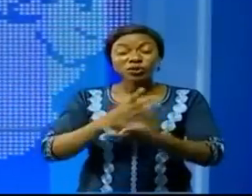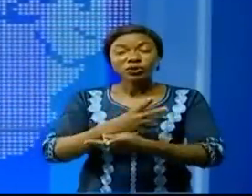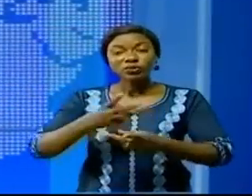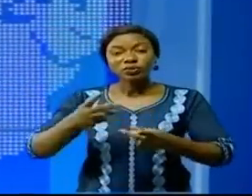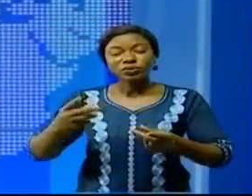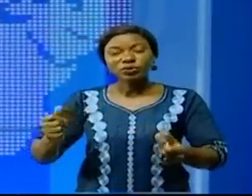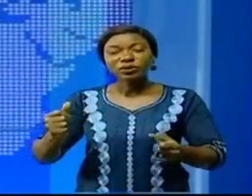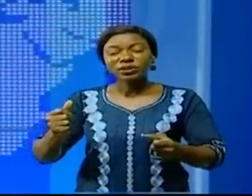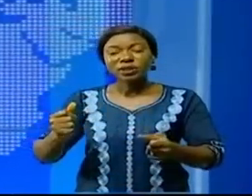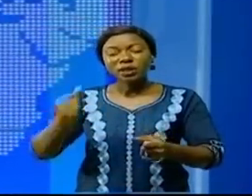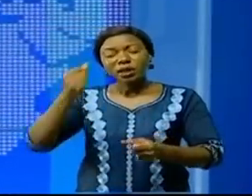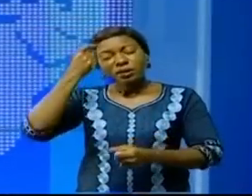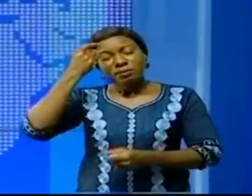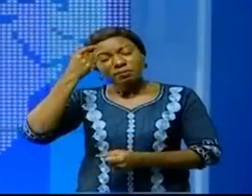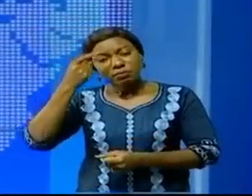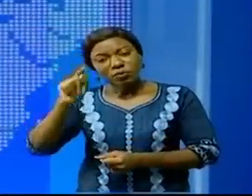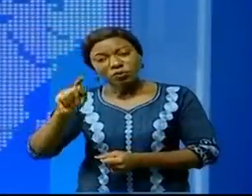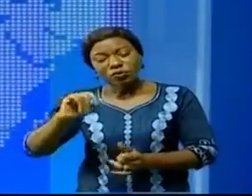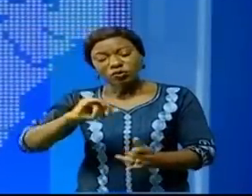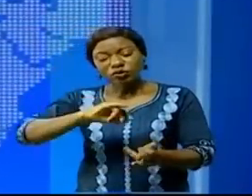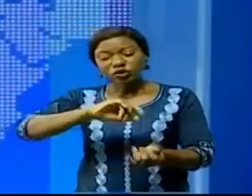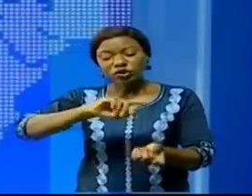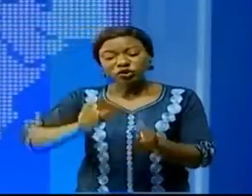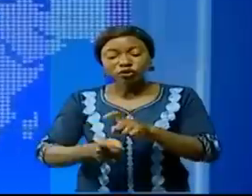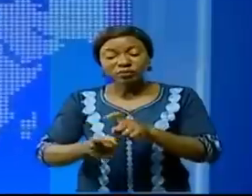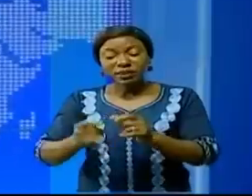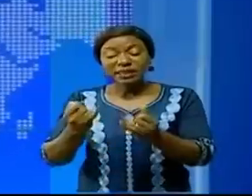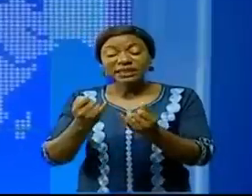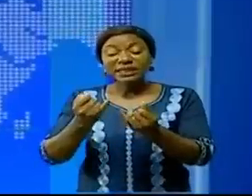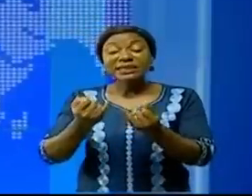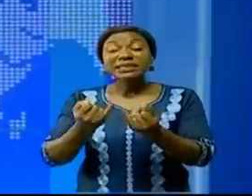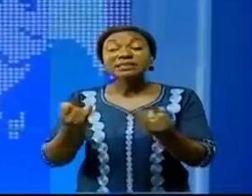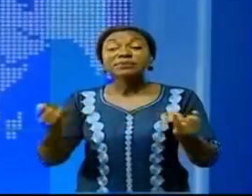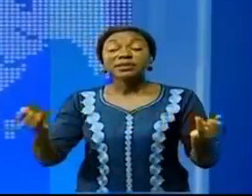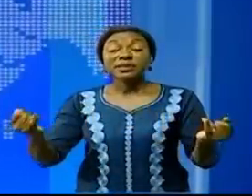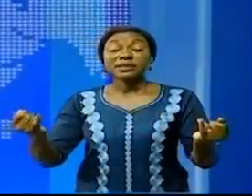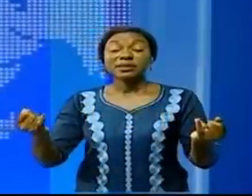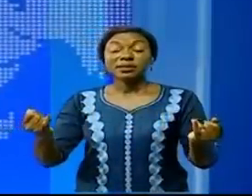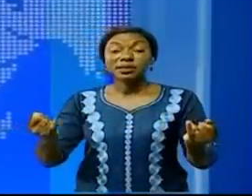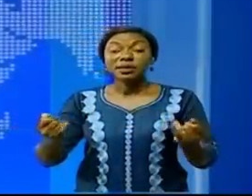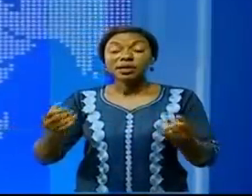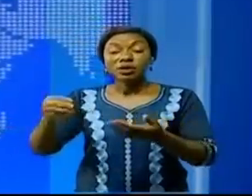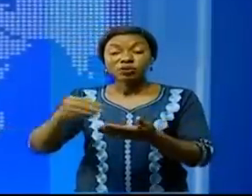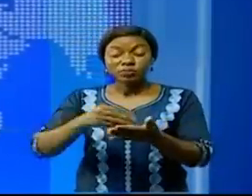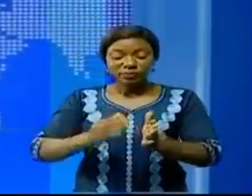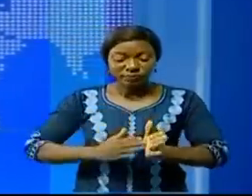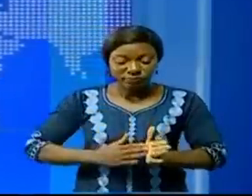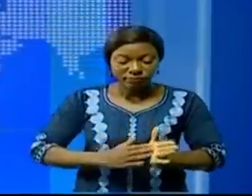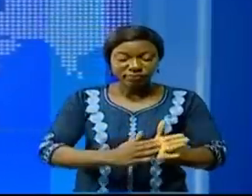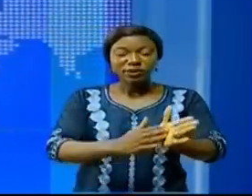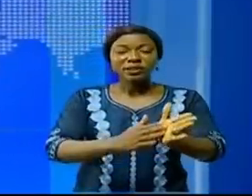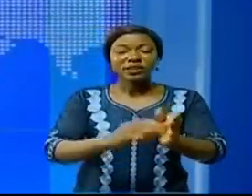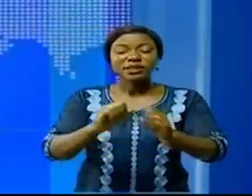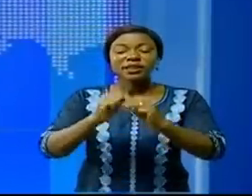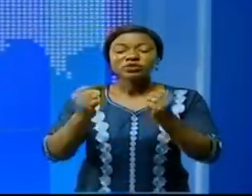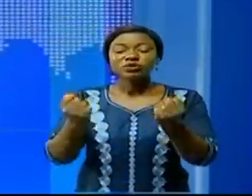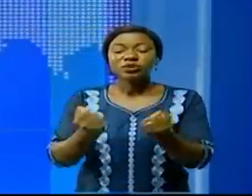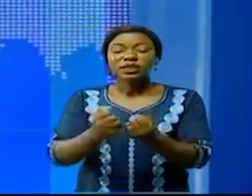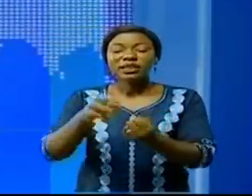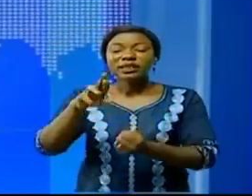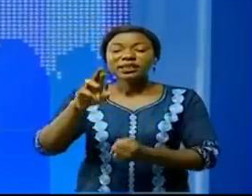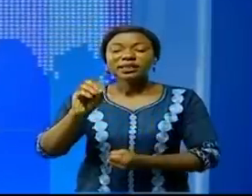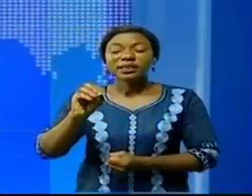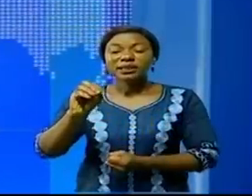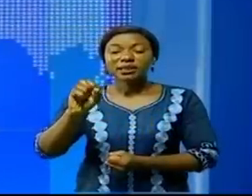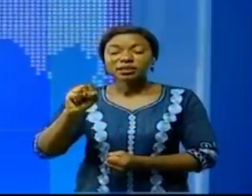de transition numérique et le souhait pour mettre à contribution l'accompagnement de la société Régie des eaux et